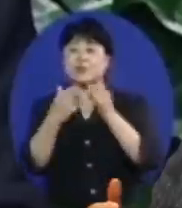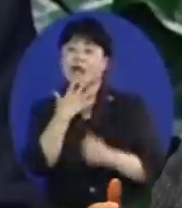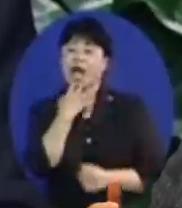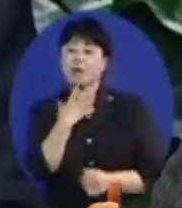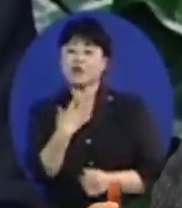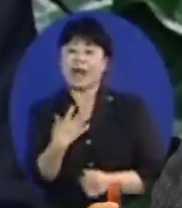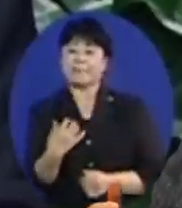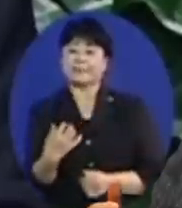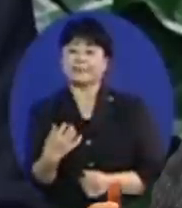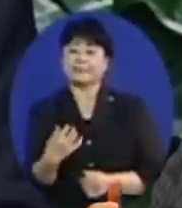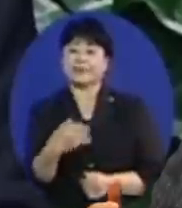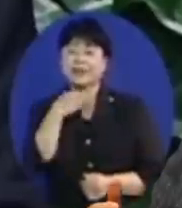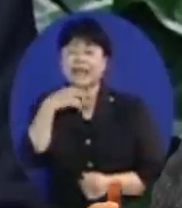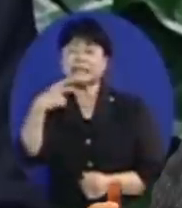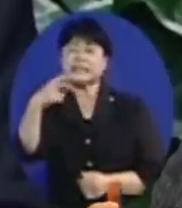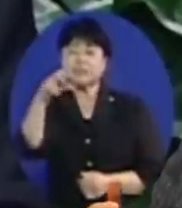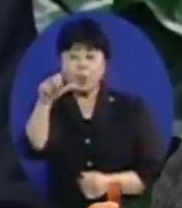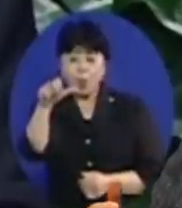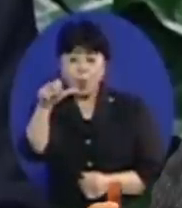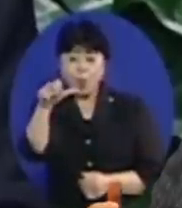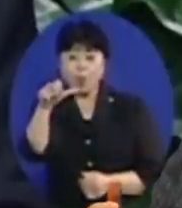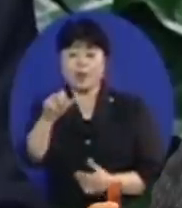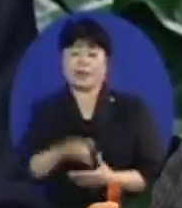아브라함도 75세에